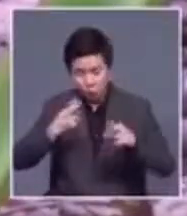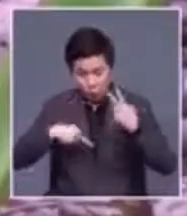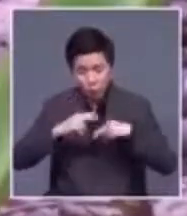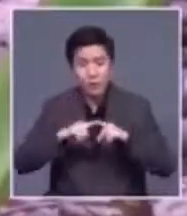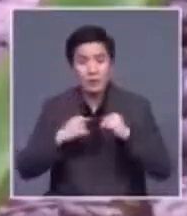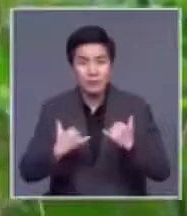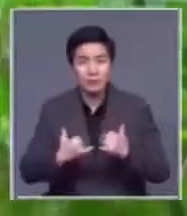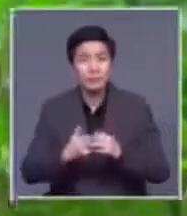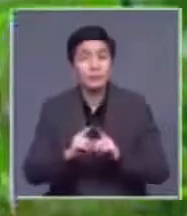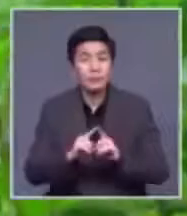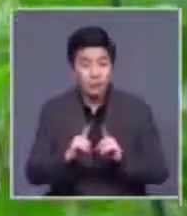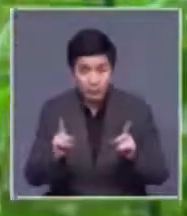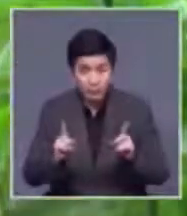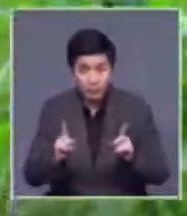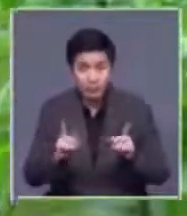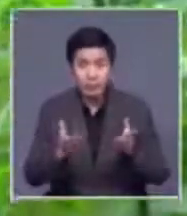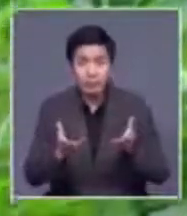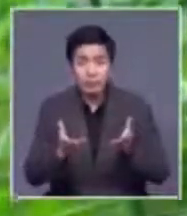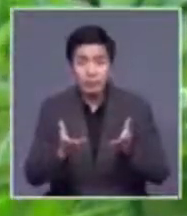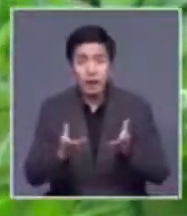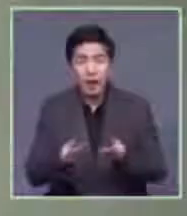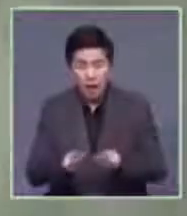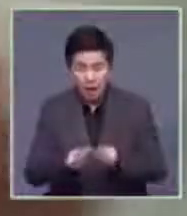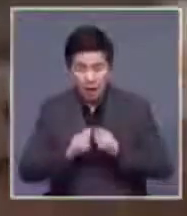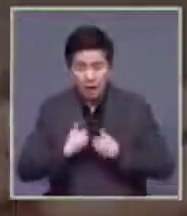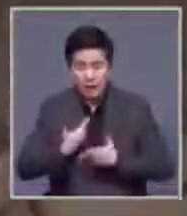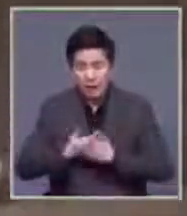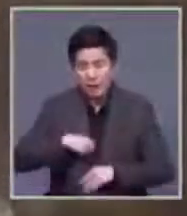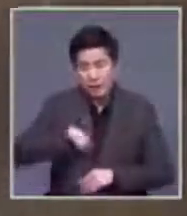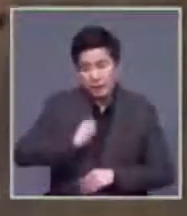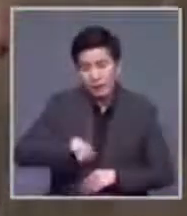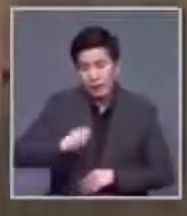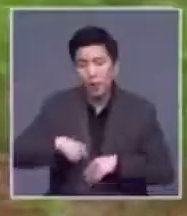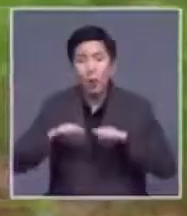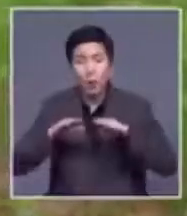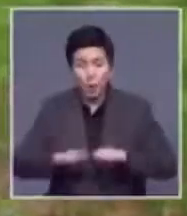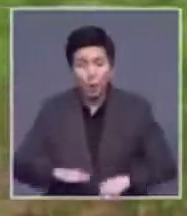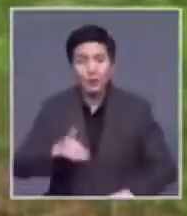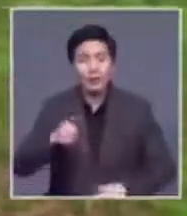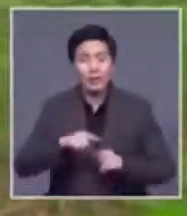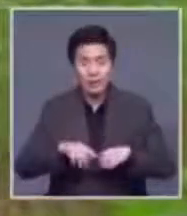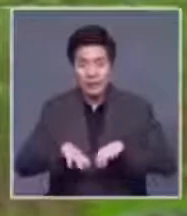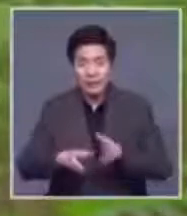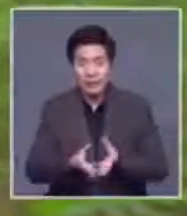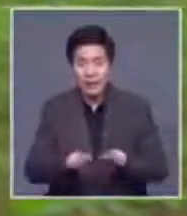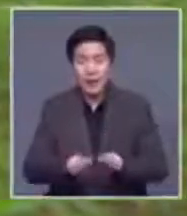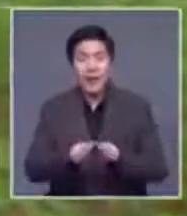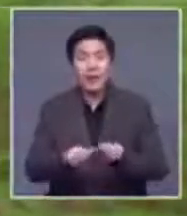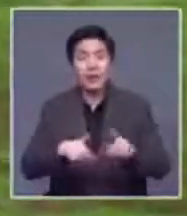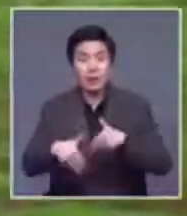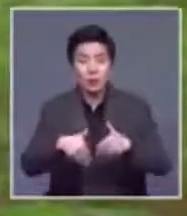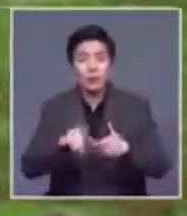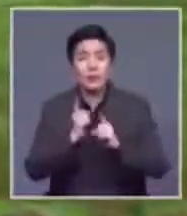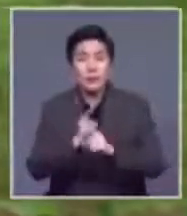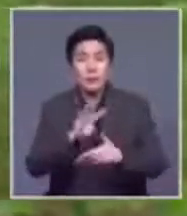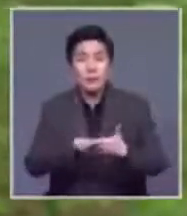จ้ะแต่ว่ามันก็สามารถที่ทำให้เราลดรายจ่ายในครัวเรือนได้หลายอยู่ จากการจัดที่ดินทำกินให้กับชุมชนตามนโยบ